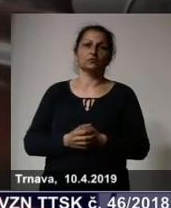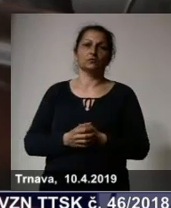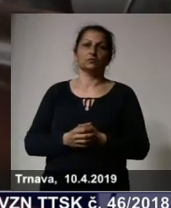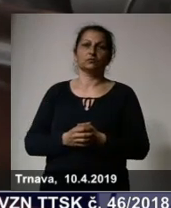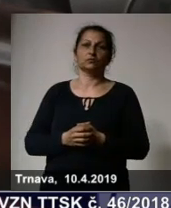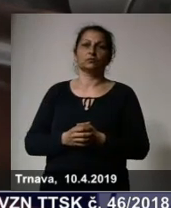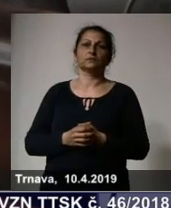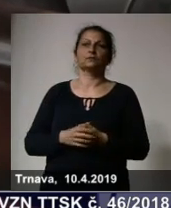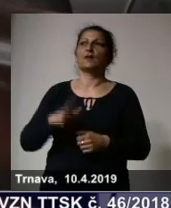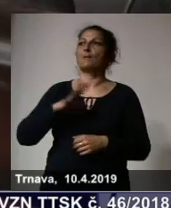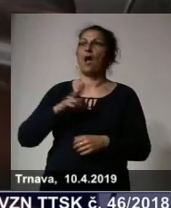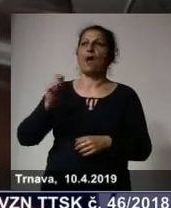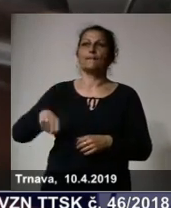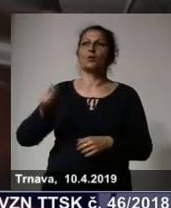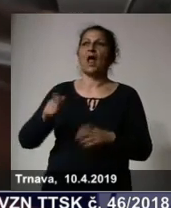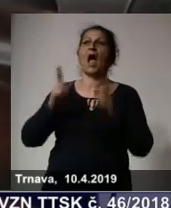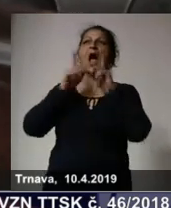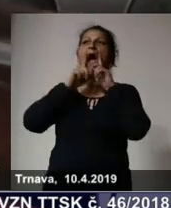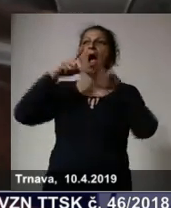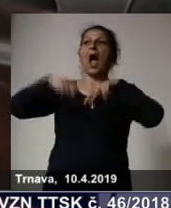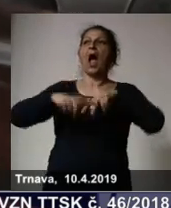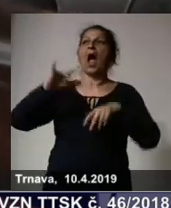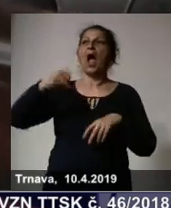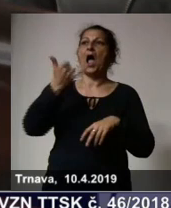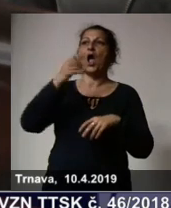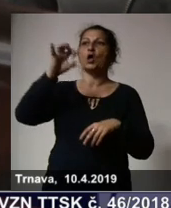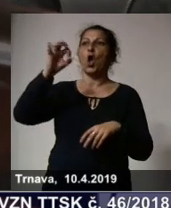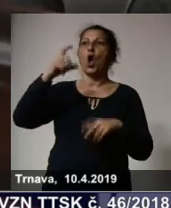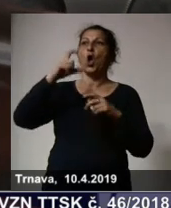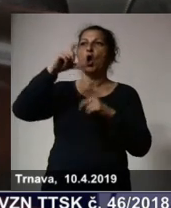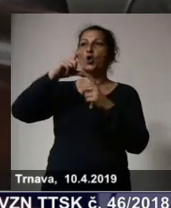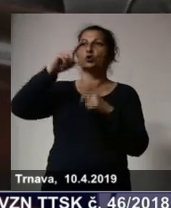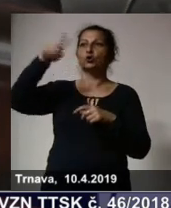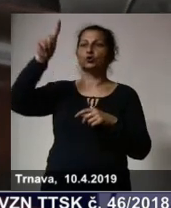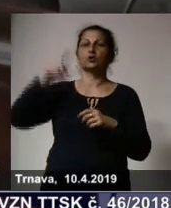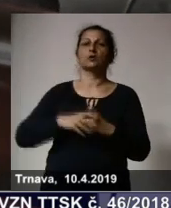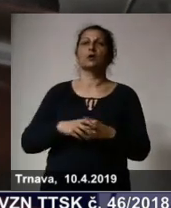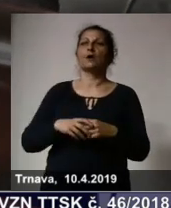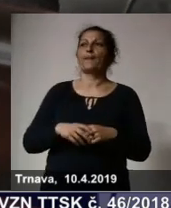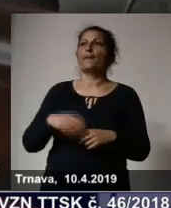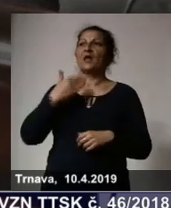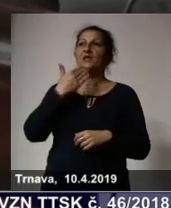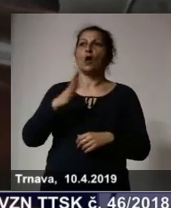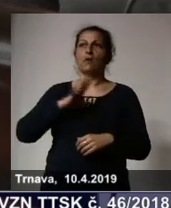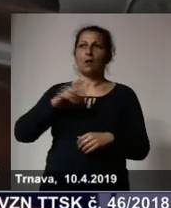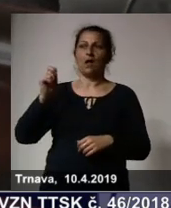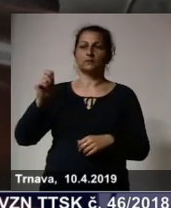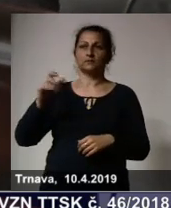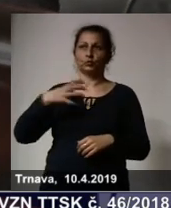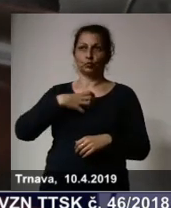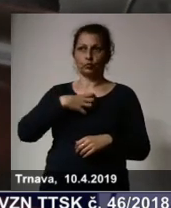Pán poslanec Hajoš. Ďakujem pekne za slovo, vážený pán župan, vážení kolegovia. Ja by som navrhol, aby